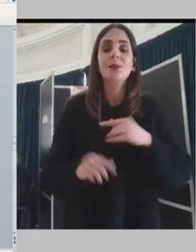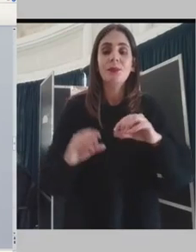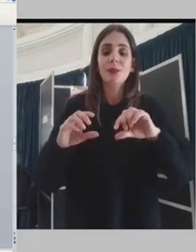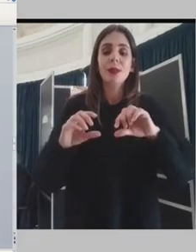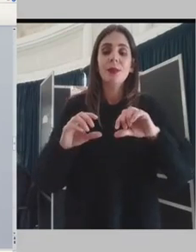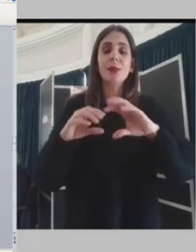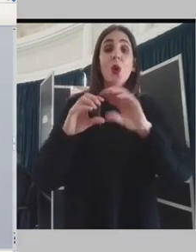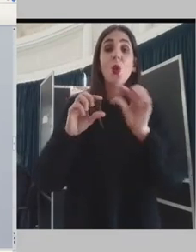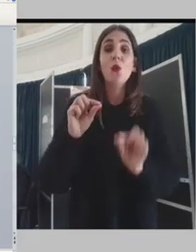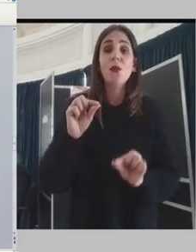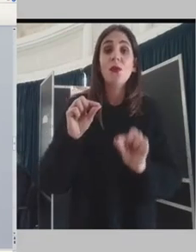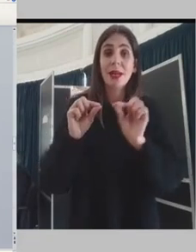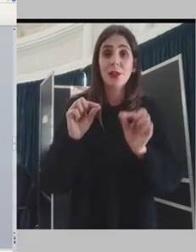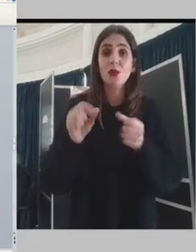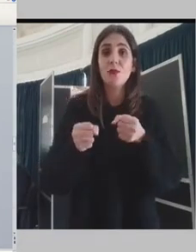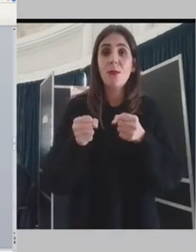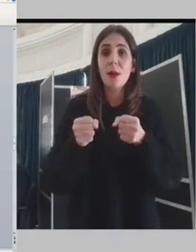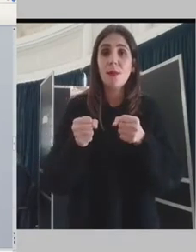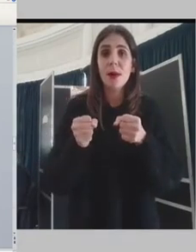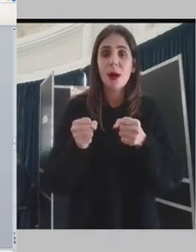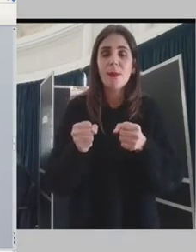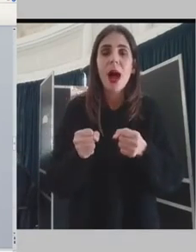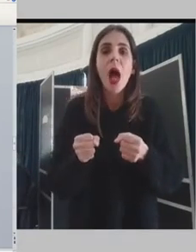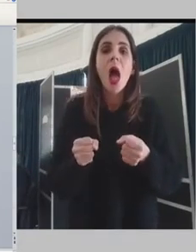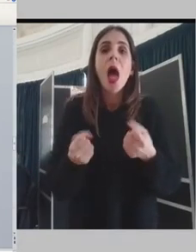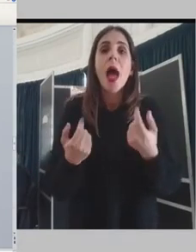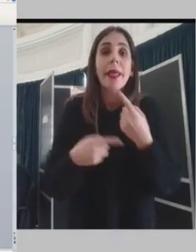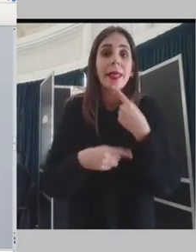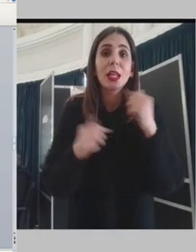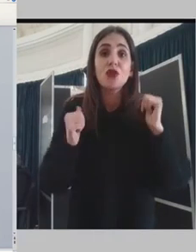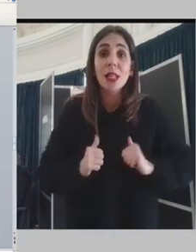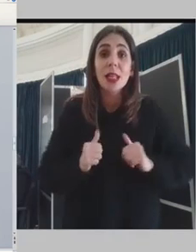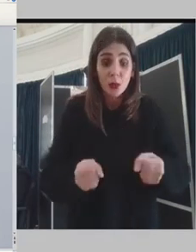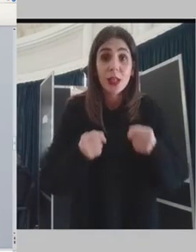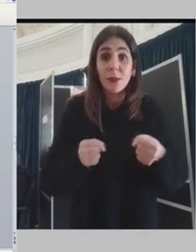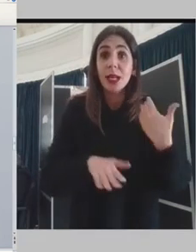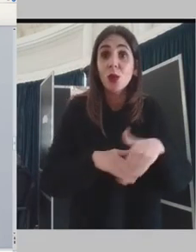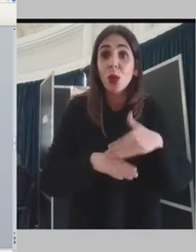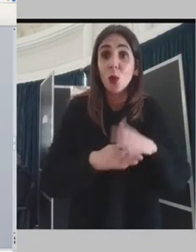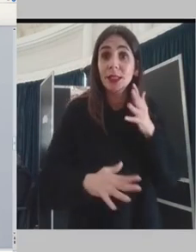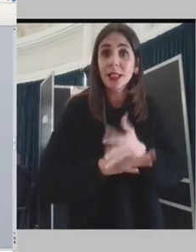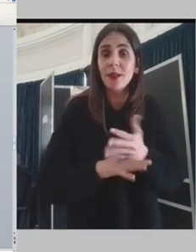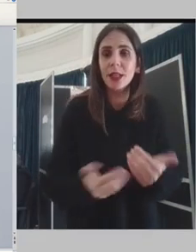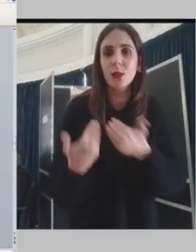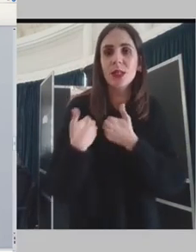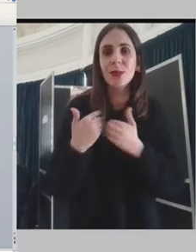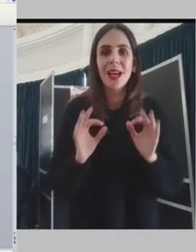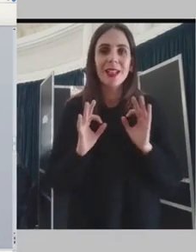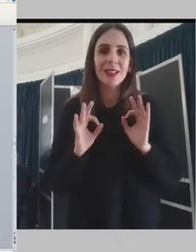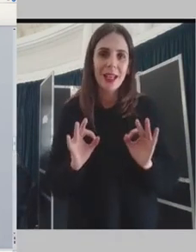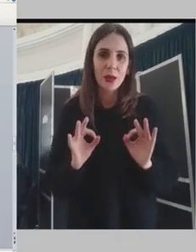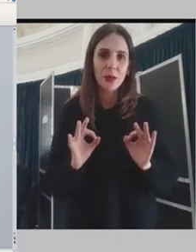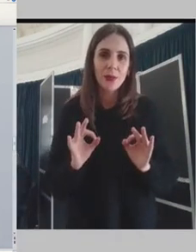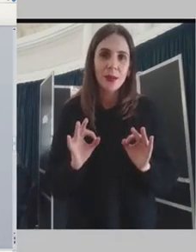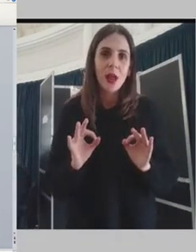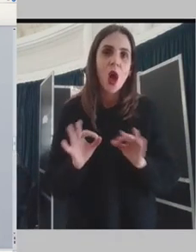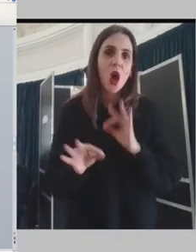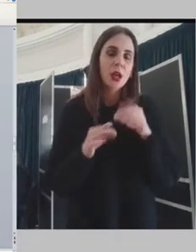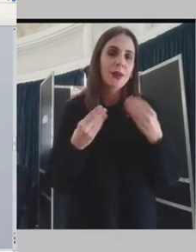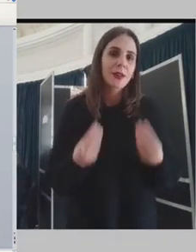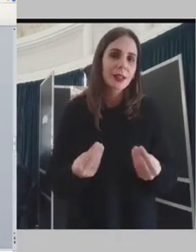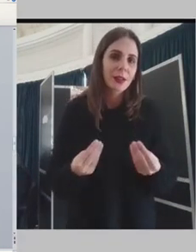e non vi è nessuna responsabilità da parte del cittadino che interviene. Quindi questo apre